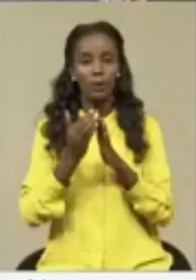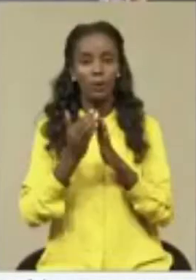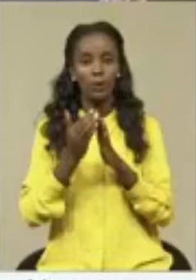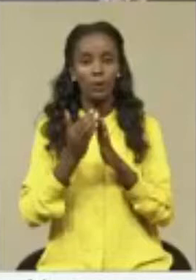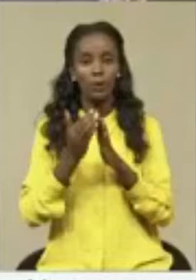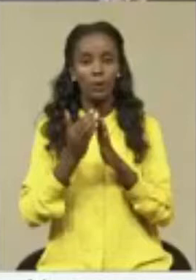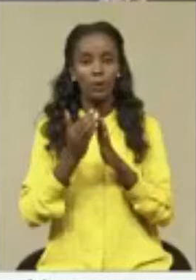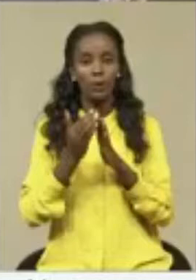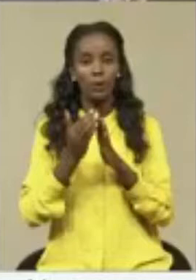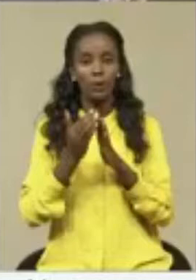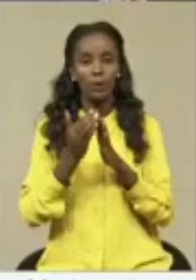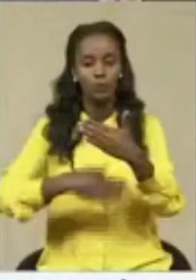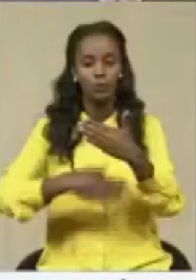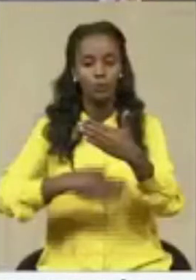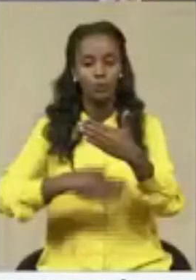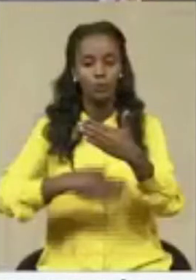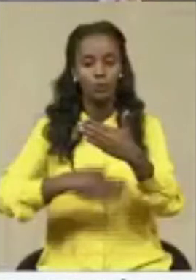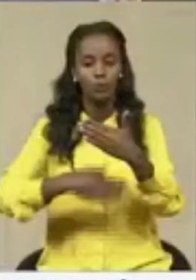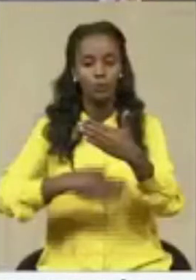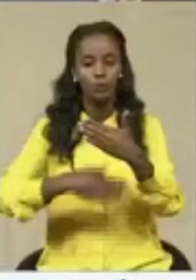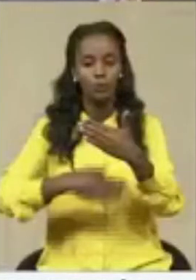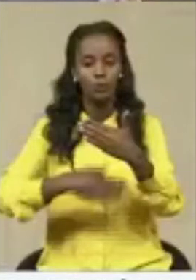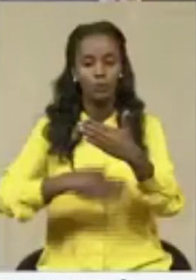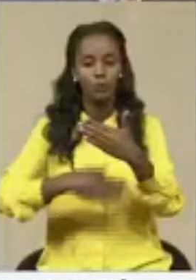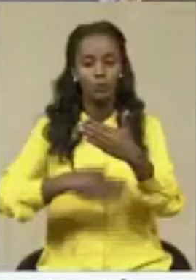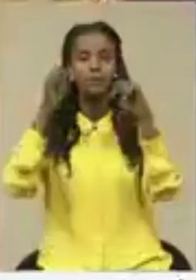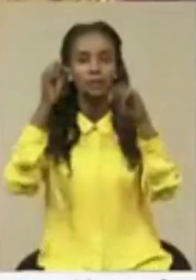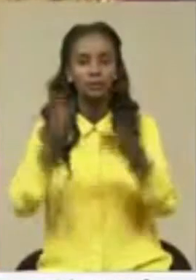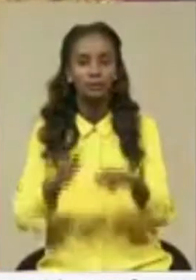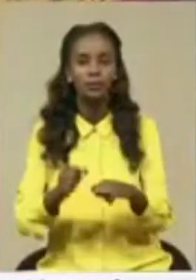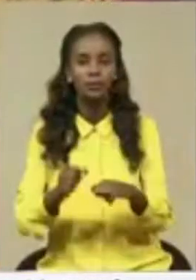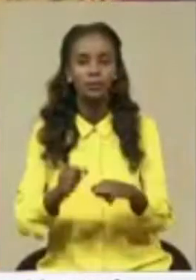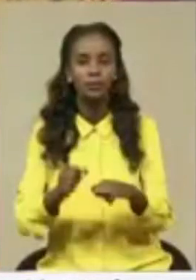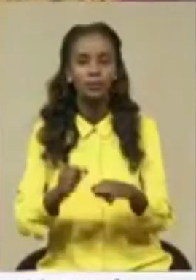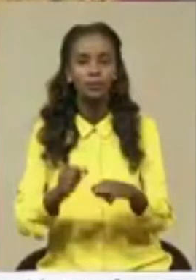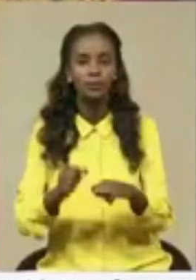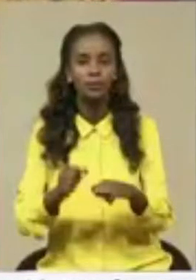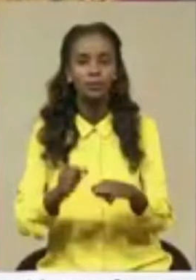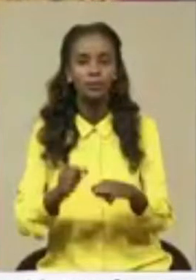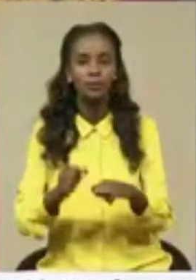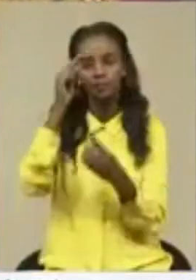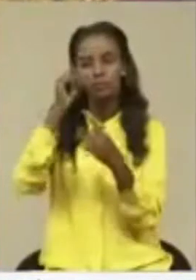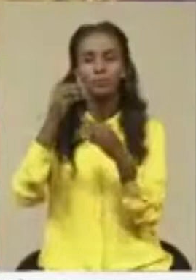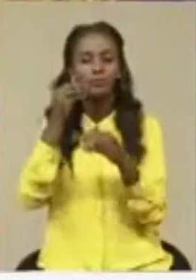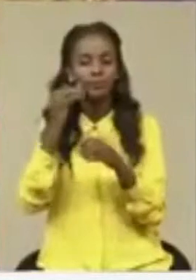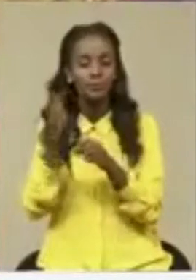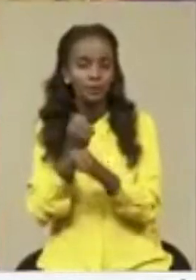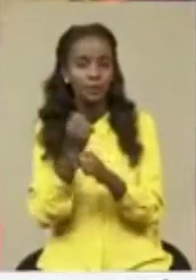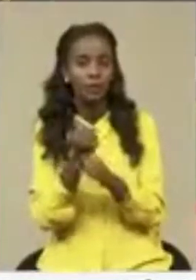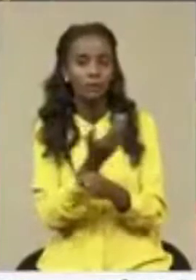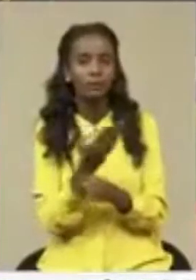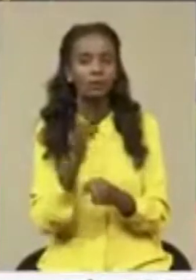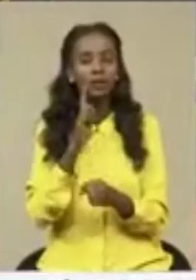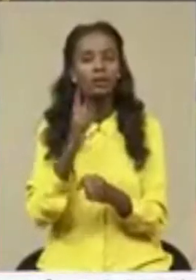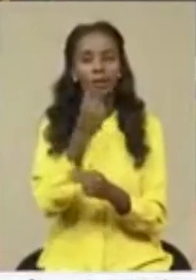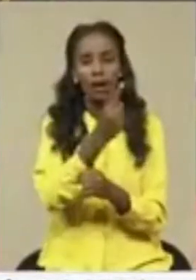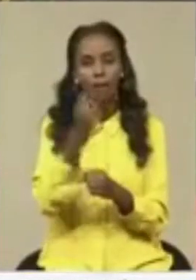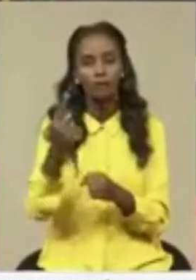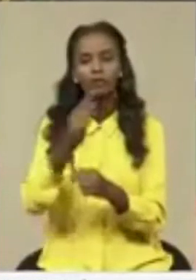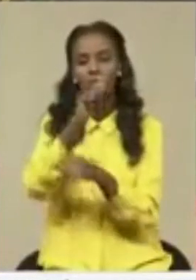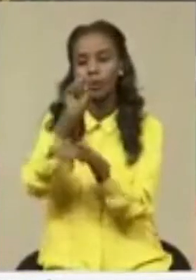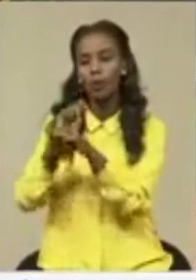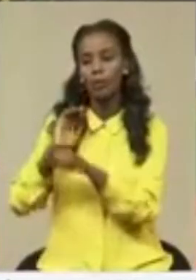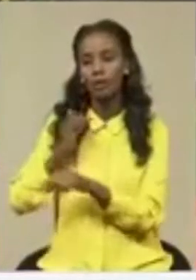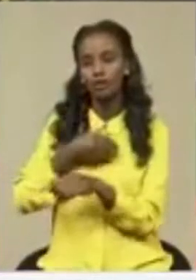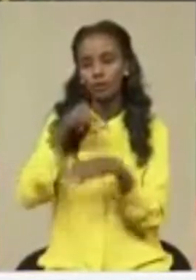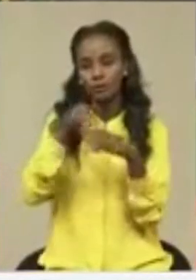ለነገ ትውልድ የሚኮሩባት ሀገር ማድረግ የምንችለው እያንዳንዳችን በቤታችን ውስጥ በምንሰራው ስራ ነው። እያንዳንዳችን በተቋማችን